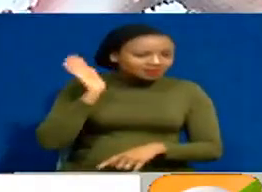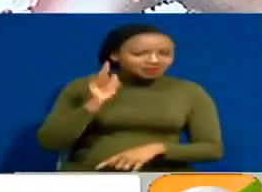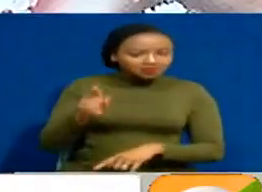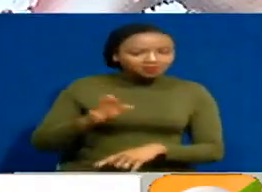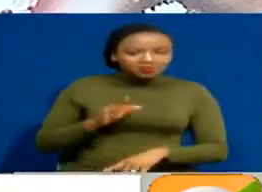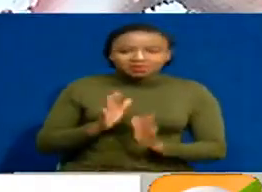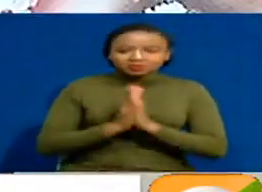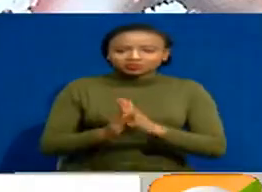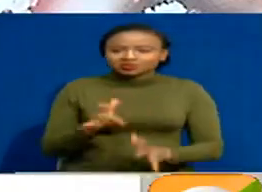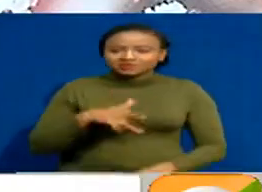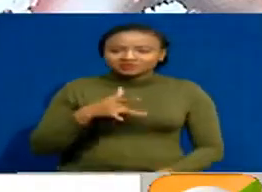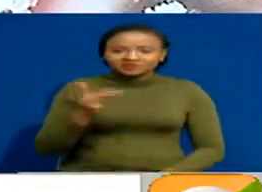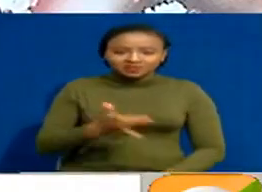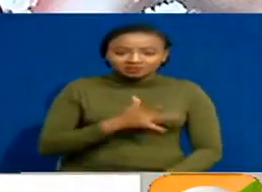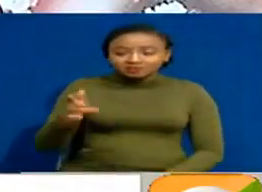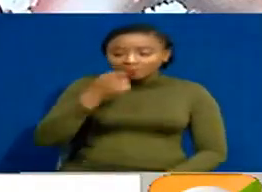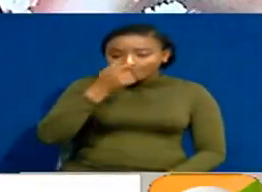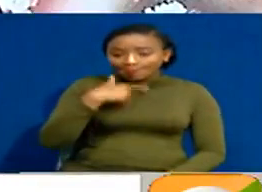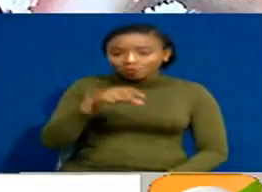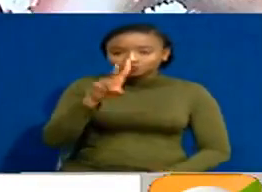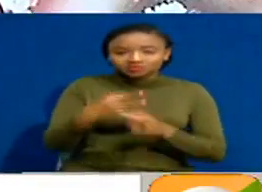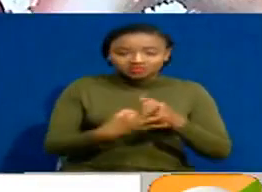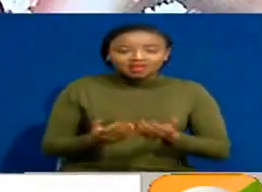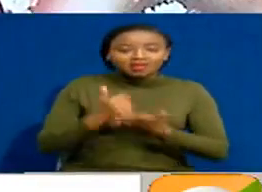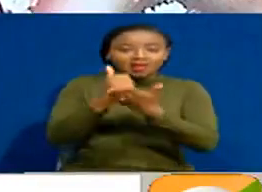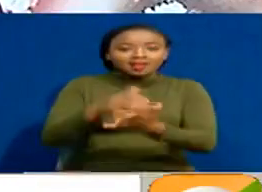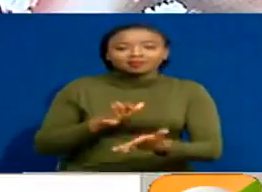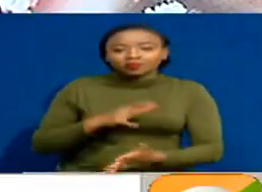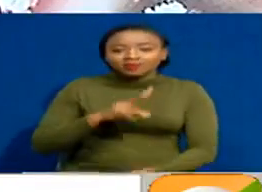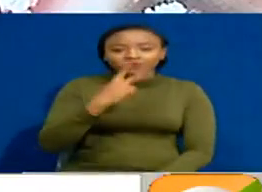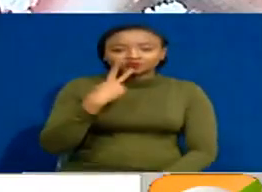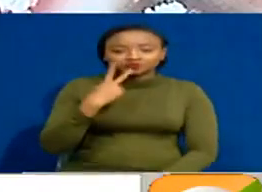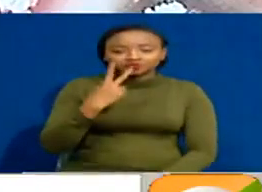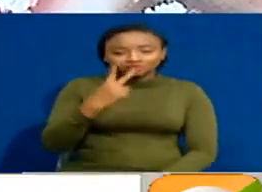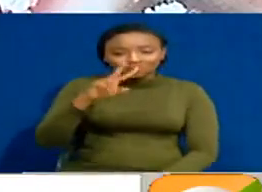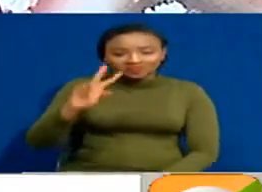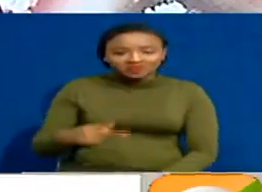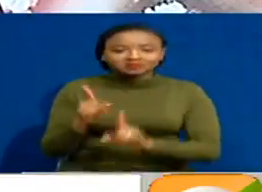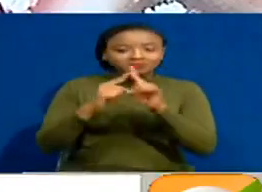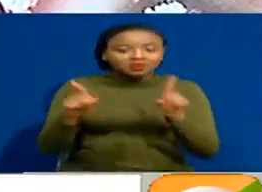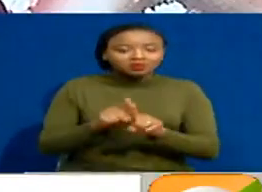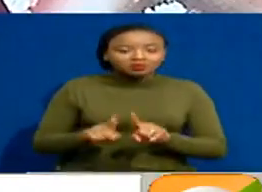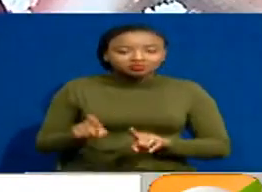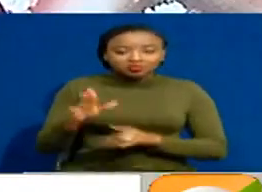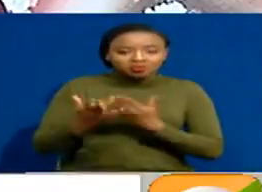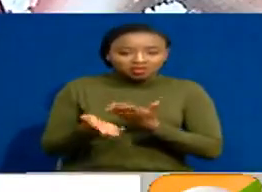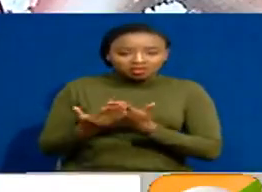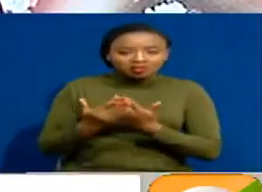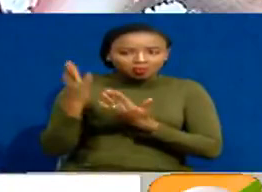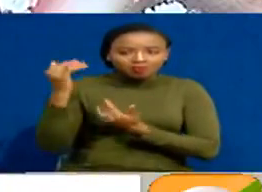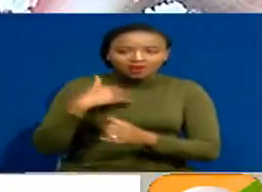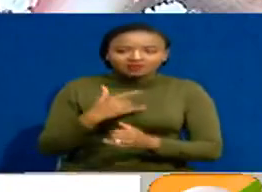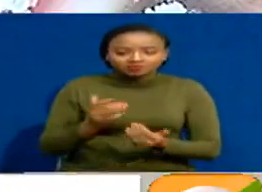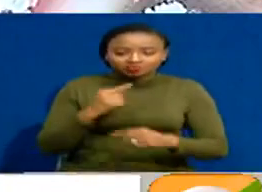miaka 28 amehudumia kina mama zaidi ya 2000, huku akiwa na matumaini makubwa kuendeleza fani hiyo